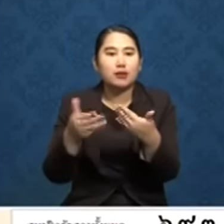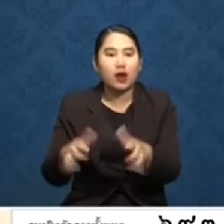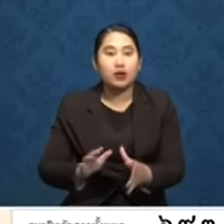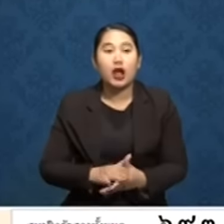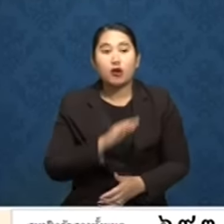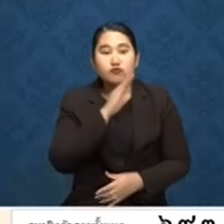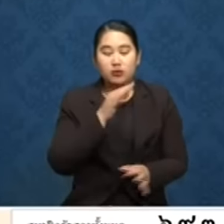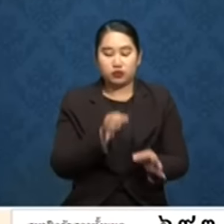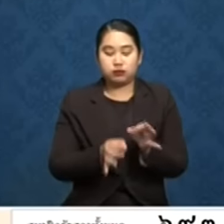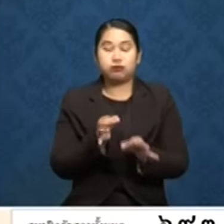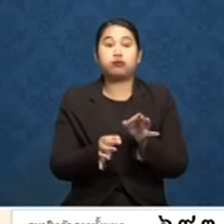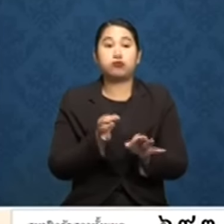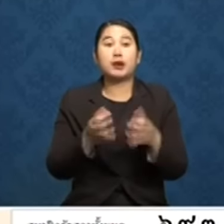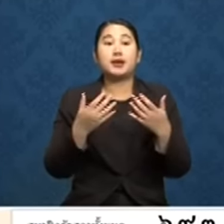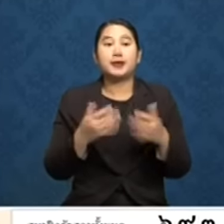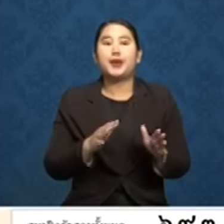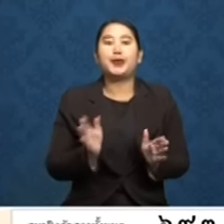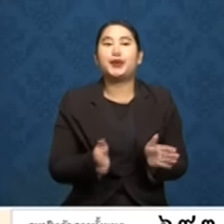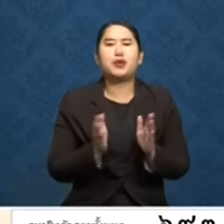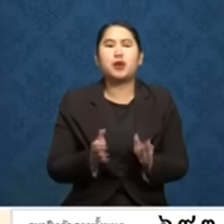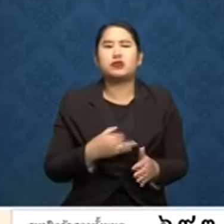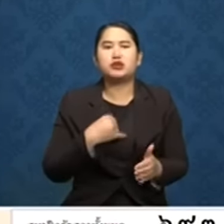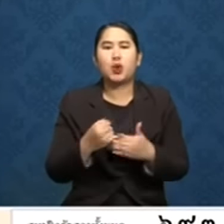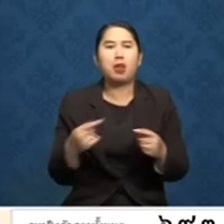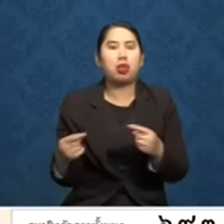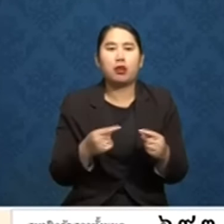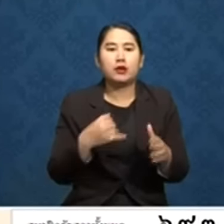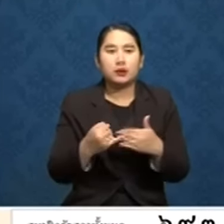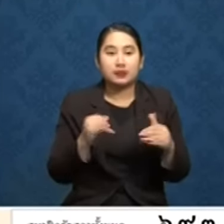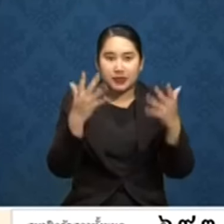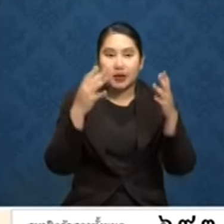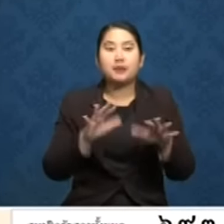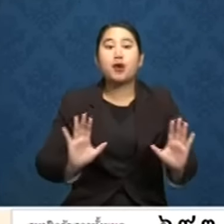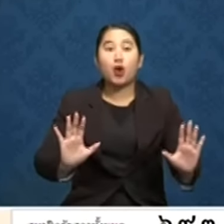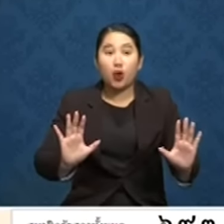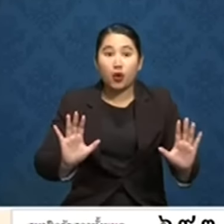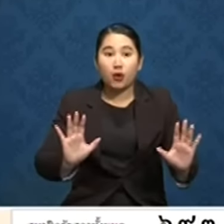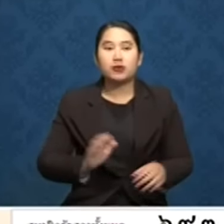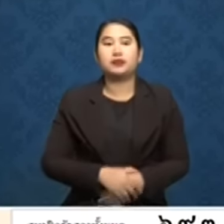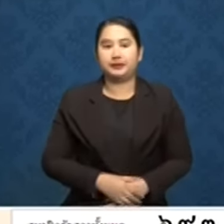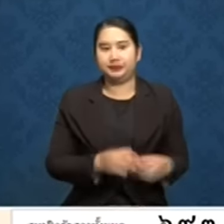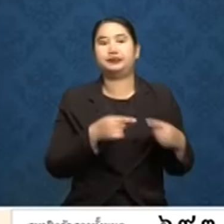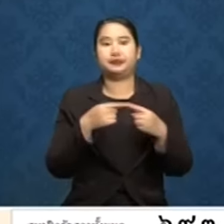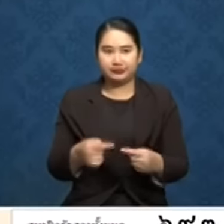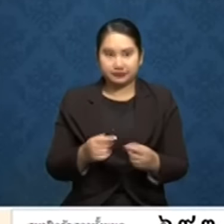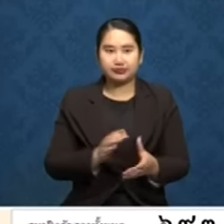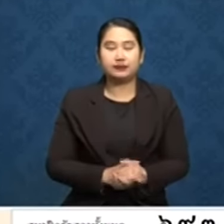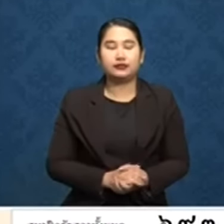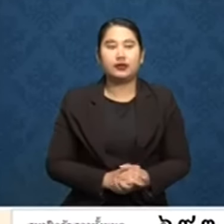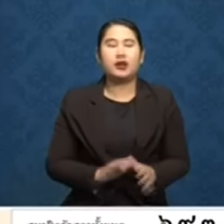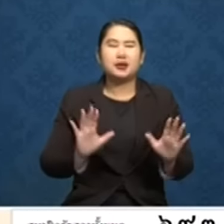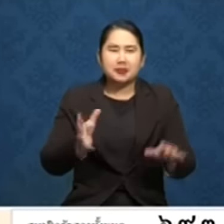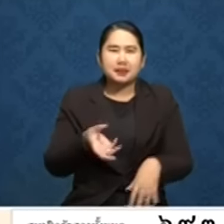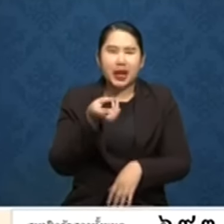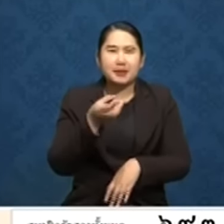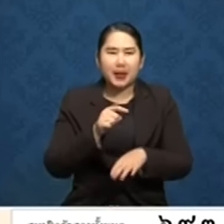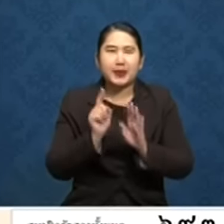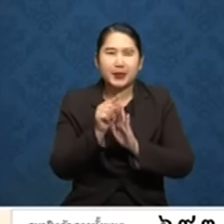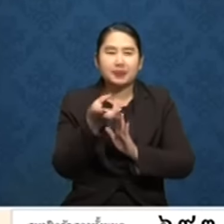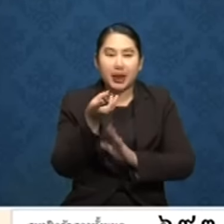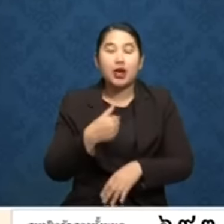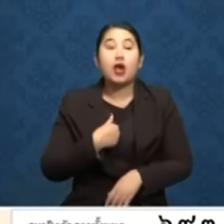ท่านชี้แจงแทนอย่างนี้เรื่อยๆก็ไม่จบครับขอแค่นี้นะครับต่อไปนะ ไม่ถึงนาทีท่านประธาน